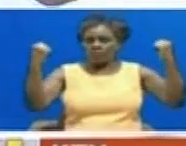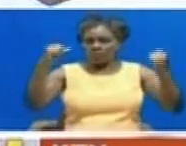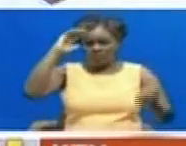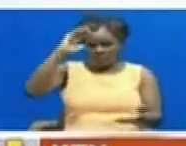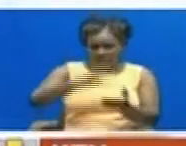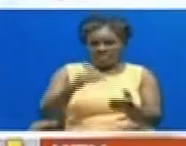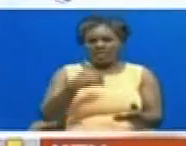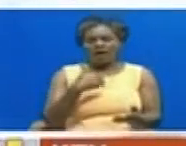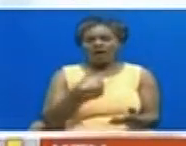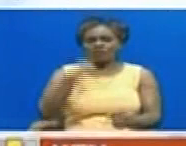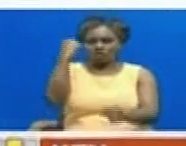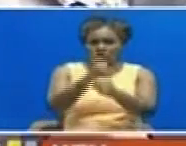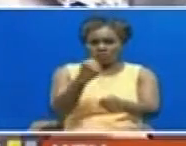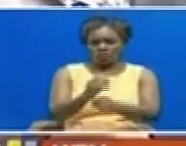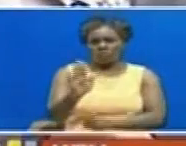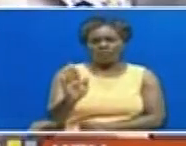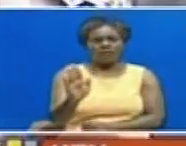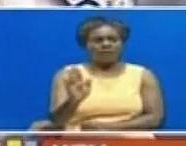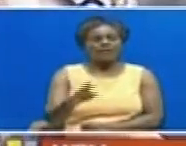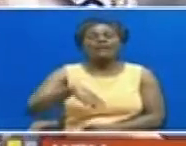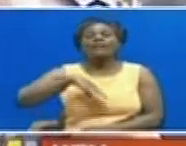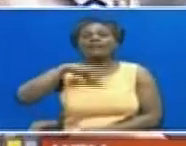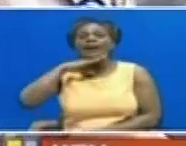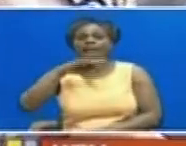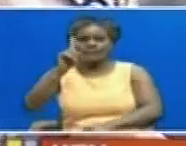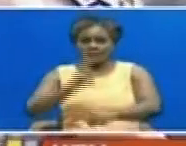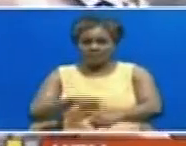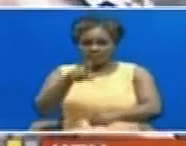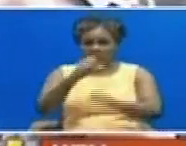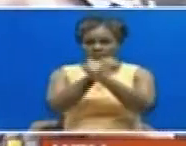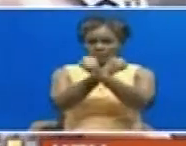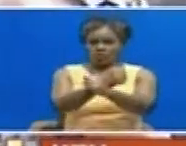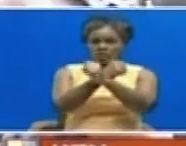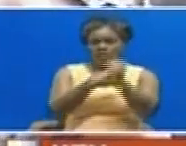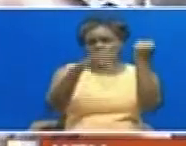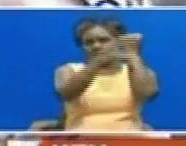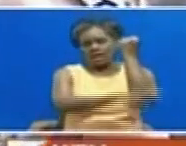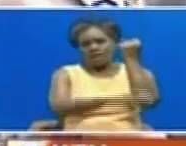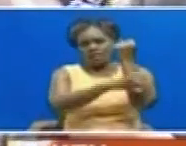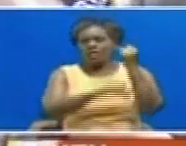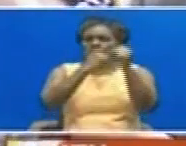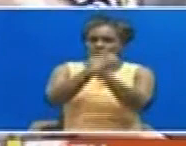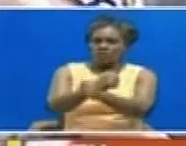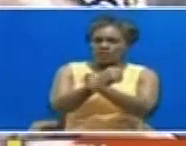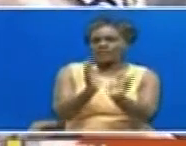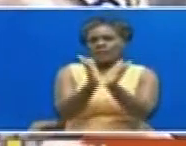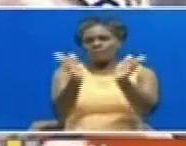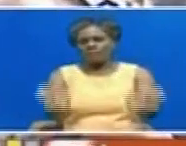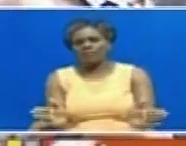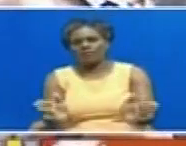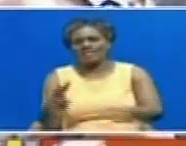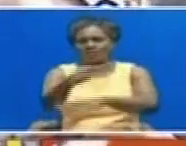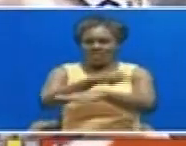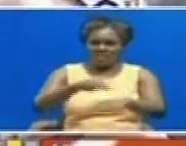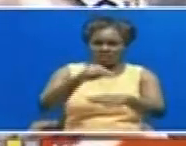na tumaini katika kazi yake. Amekufa wakati akitetea hii nchi. Amekufa wakati akitetea wananchi wa hii